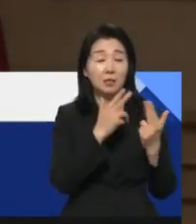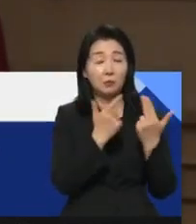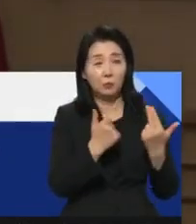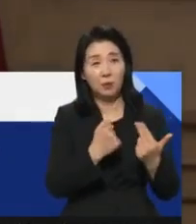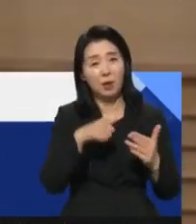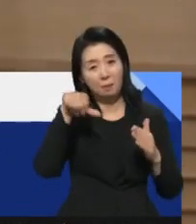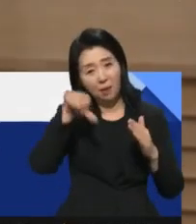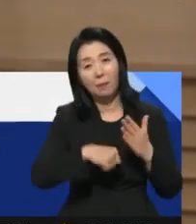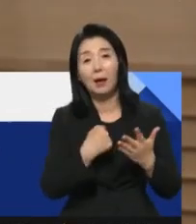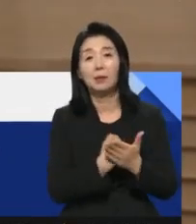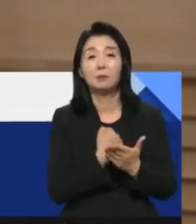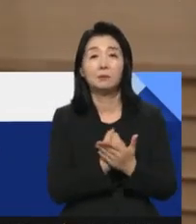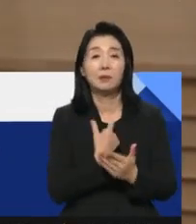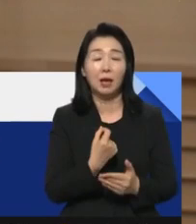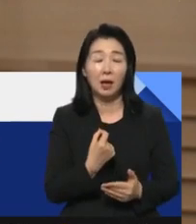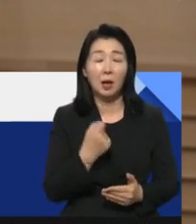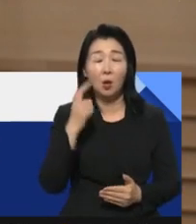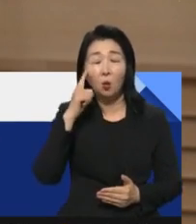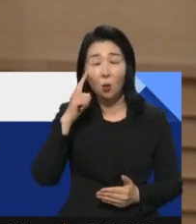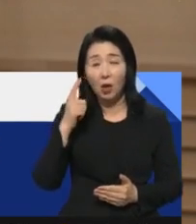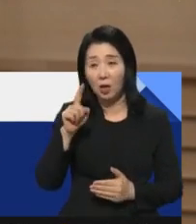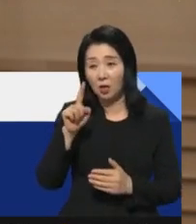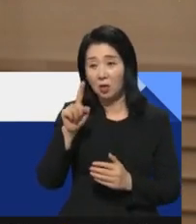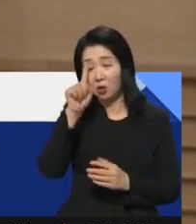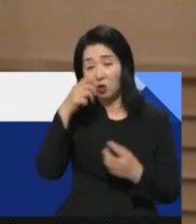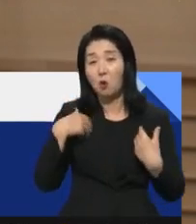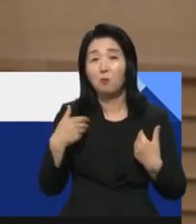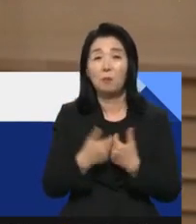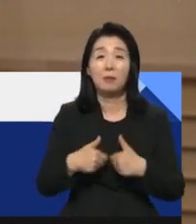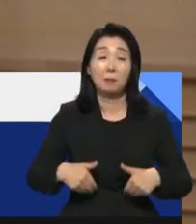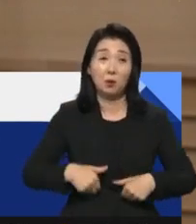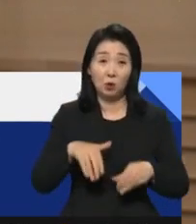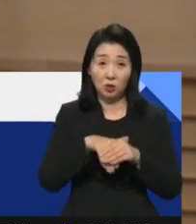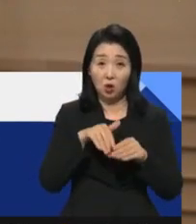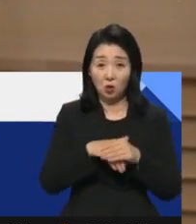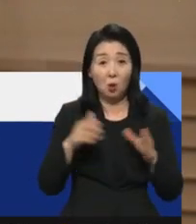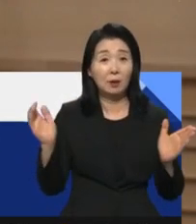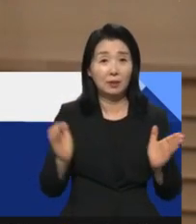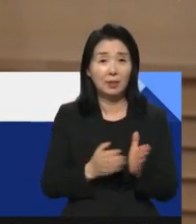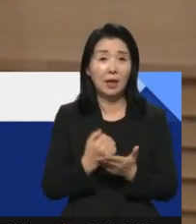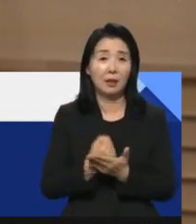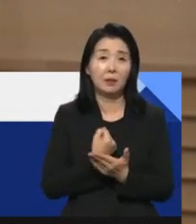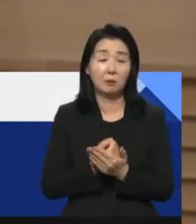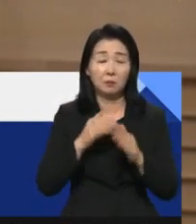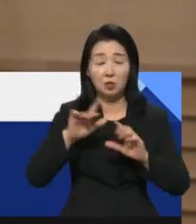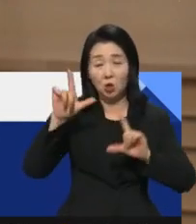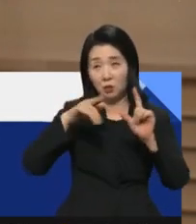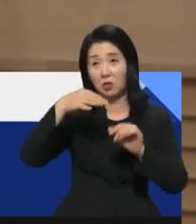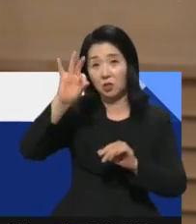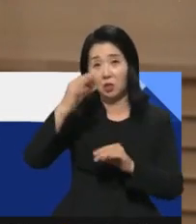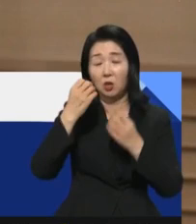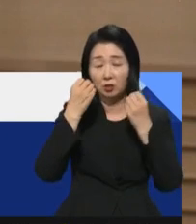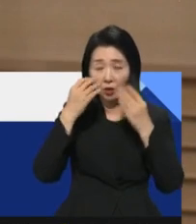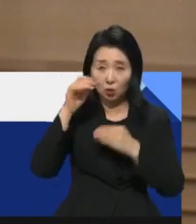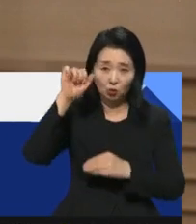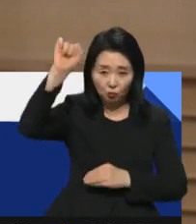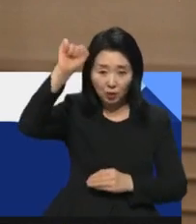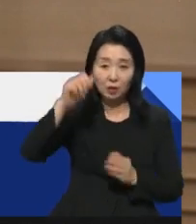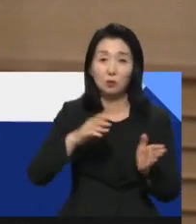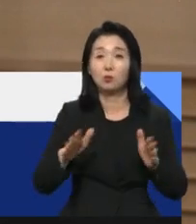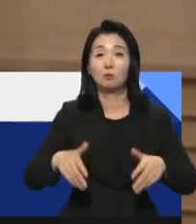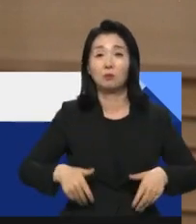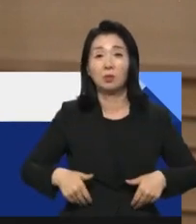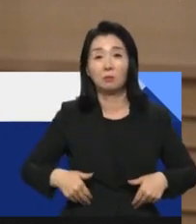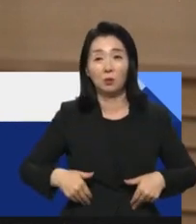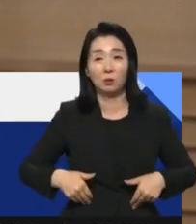뭐 했고 뭐 이제 반정부 투쟁해야 된다고 하는 거죠. 선거는 끝났고 안타깝지만 현실을 인정하고 새로운 투쟁을 준비하자. 이렇게